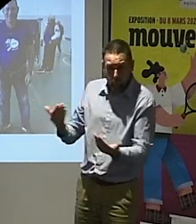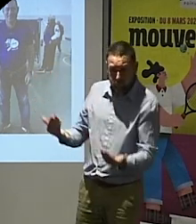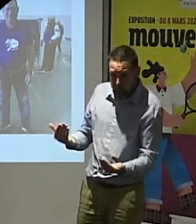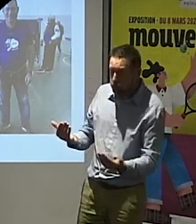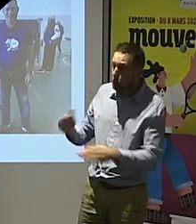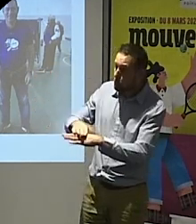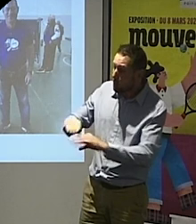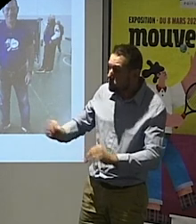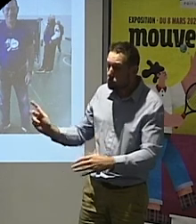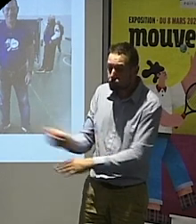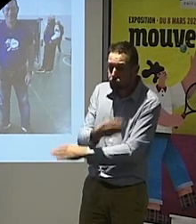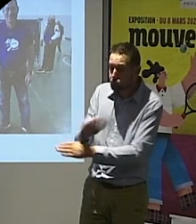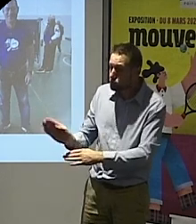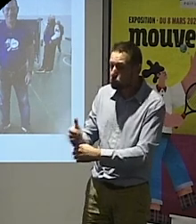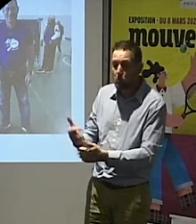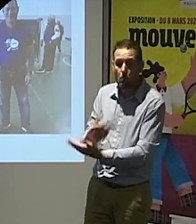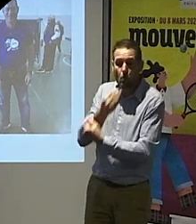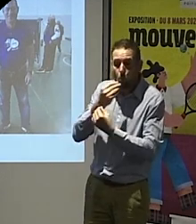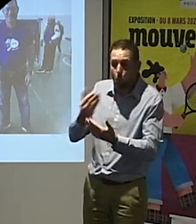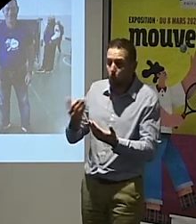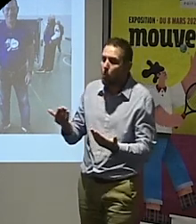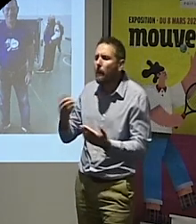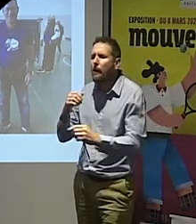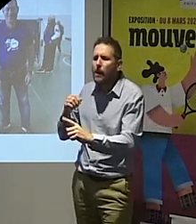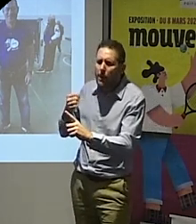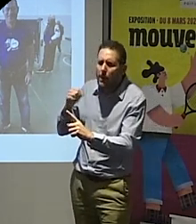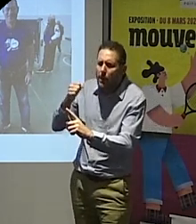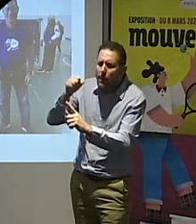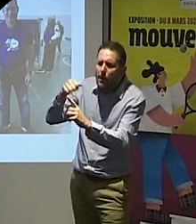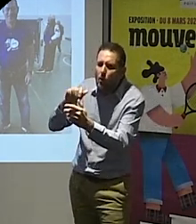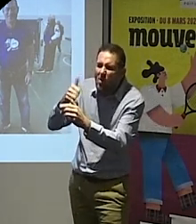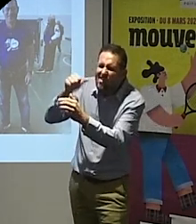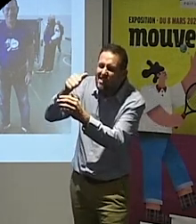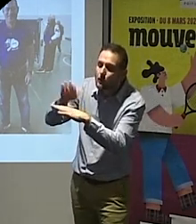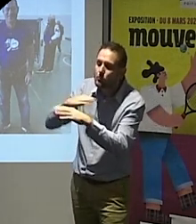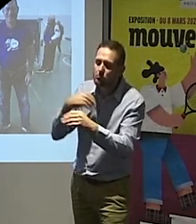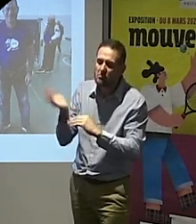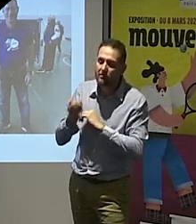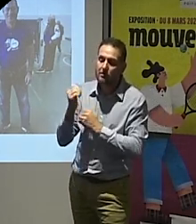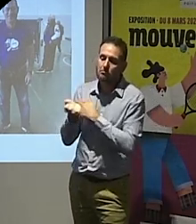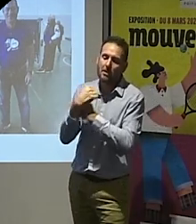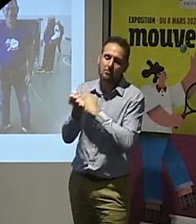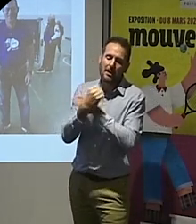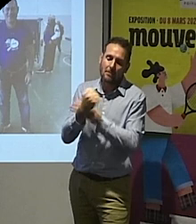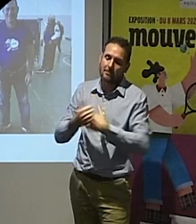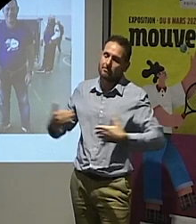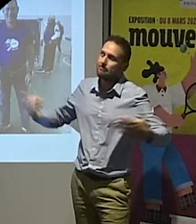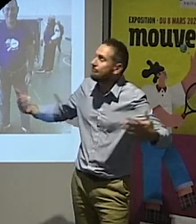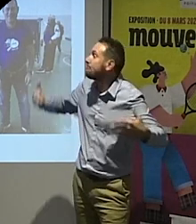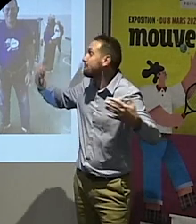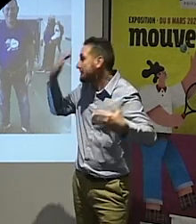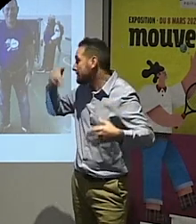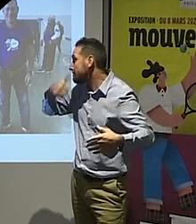On a bien joué, puis voilà. Bon, je n'ai pas été très loin, mais je suis trouvé plus fort que moi à la fin. Ah bah, de toute façon, il y a toujours plus fort que nous.